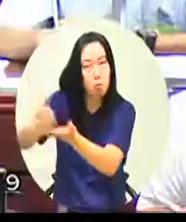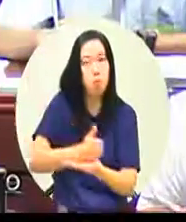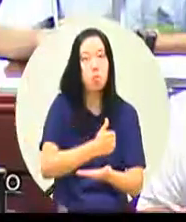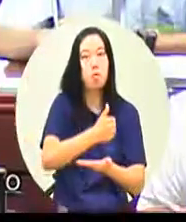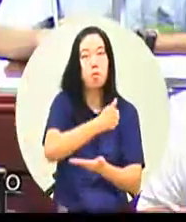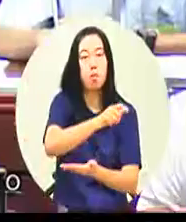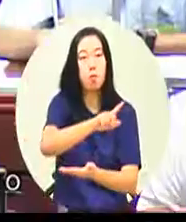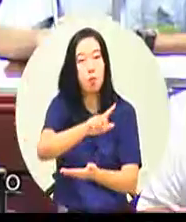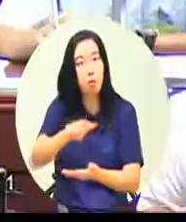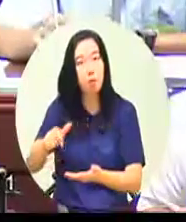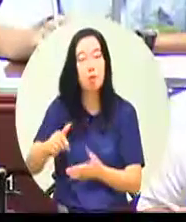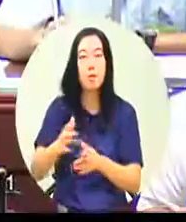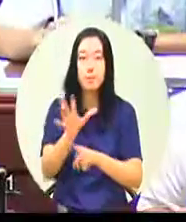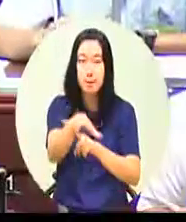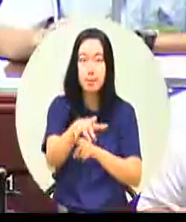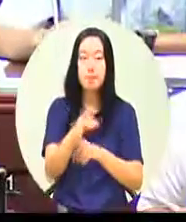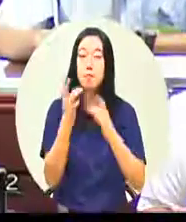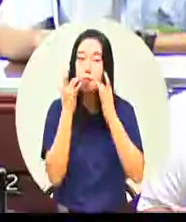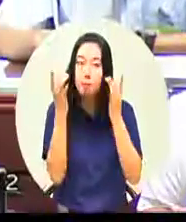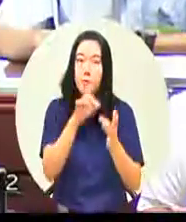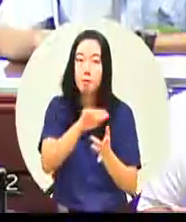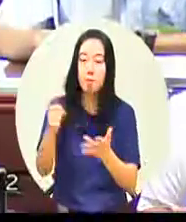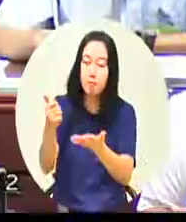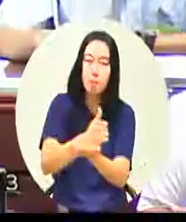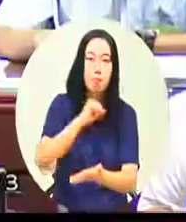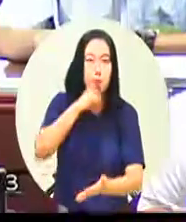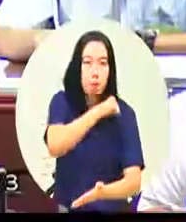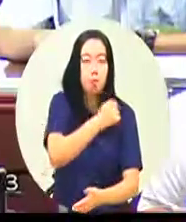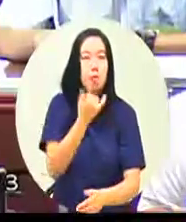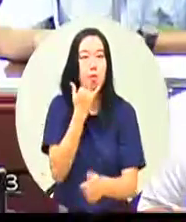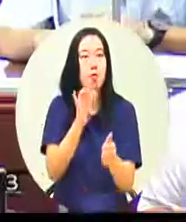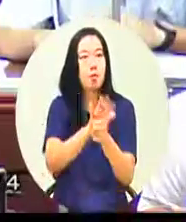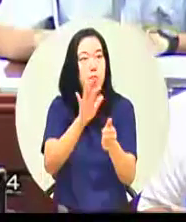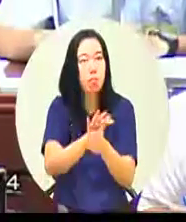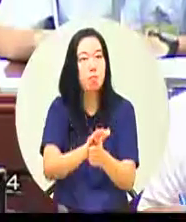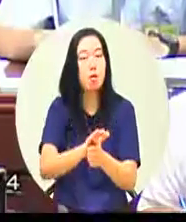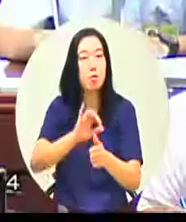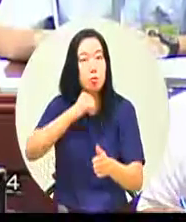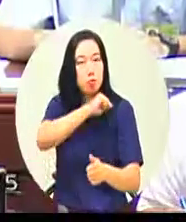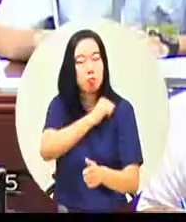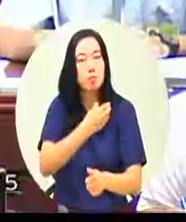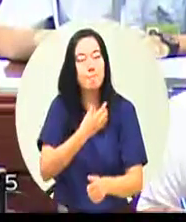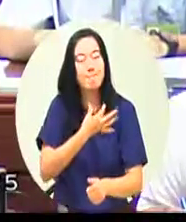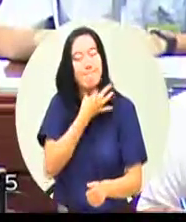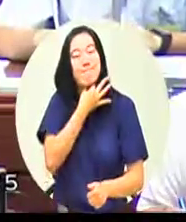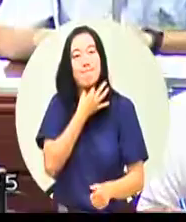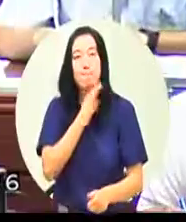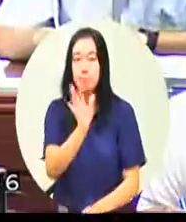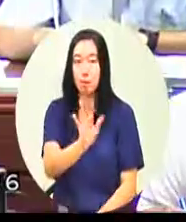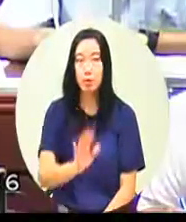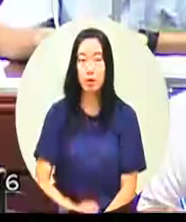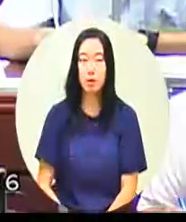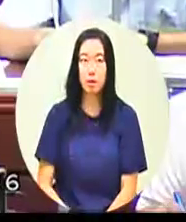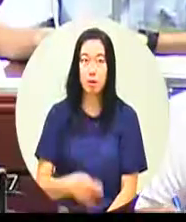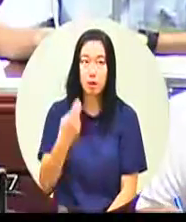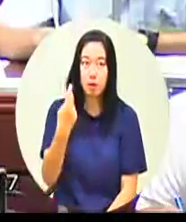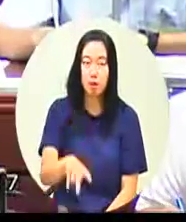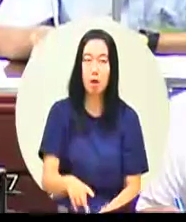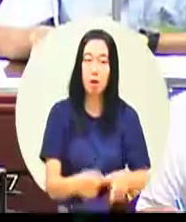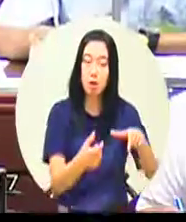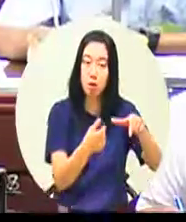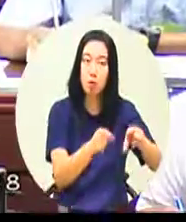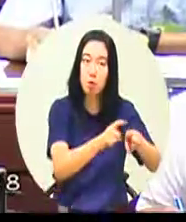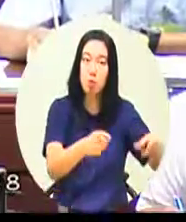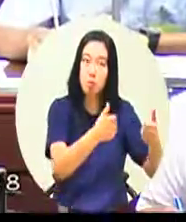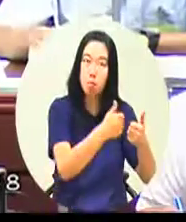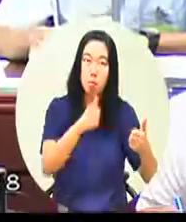菜好来建来到台湾呢，来纾解整个一个压力。那另外呢，那么也结合公平会跟消保会进行市